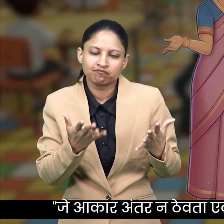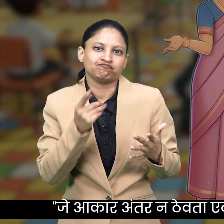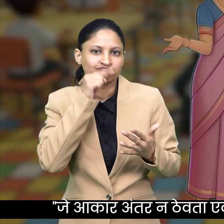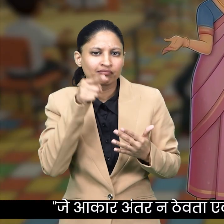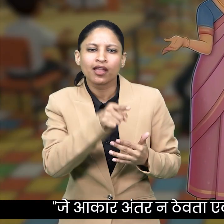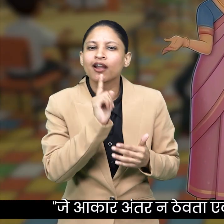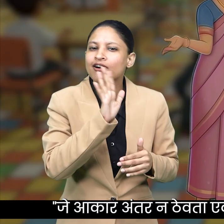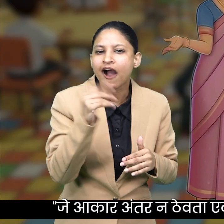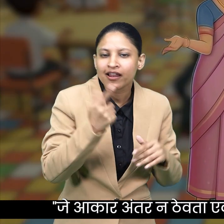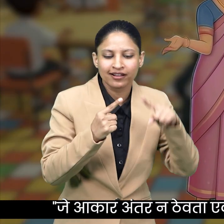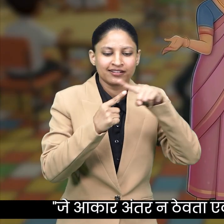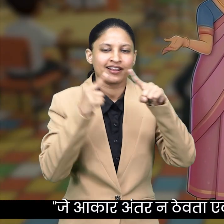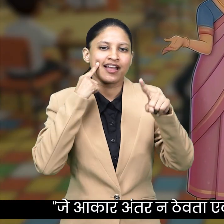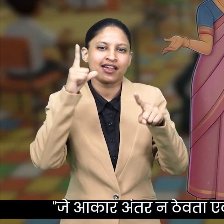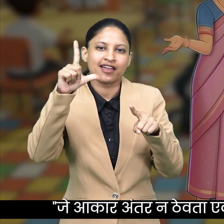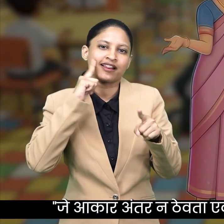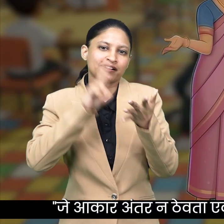म्हणतात.